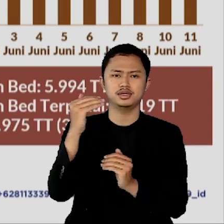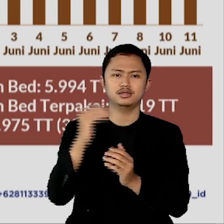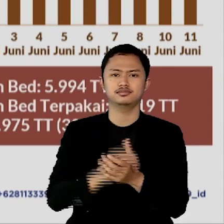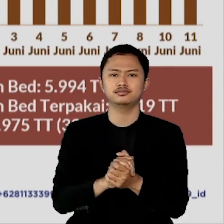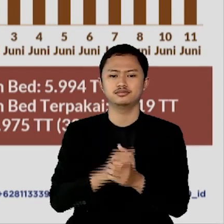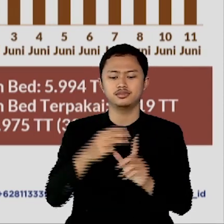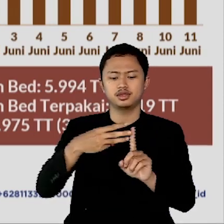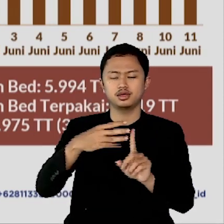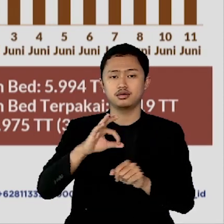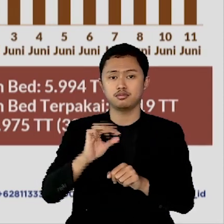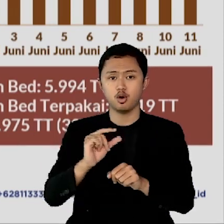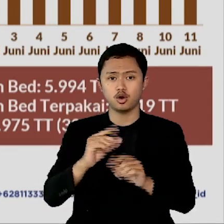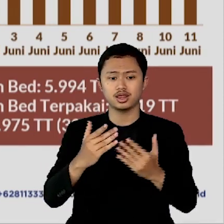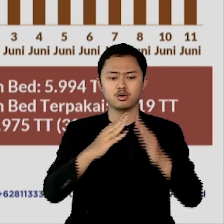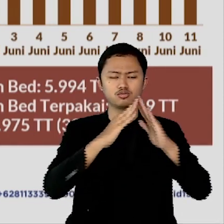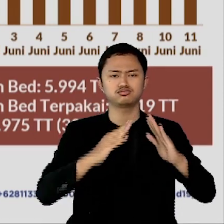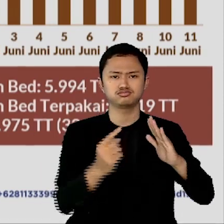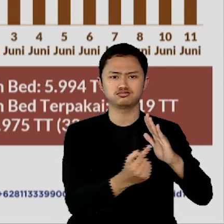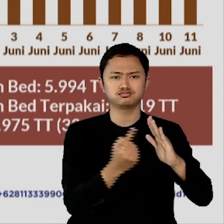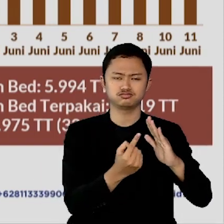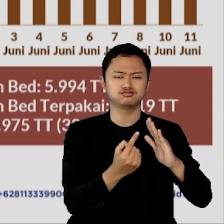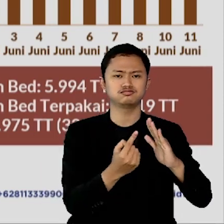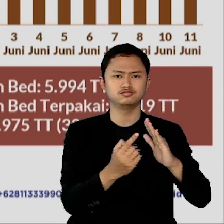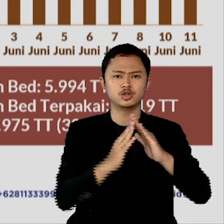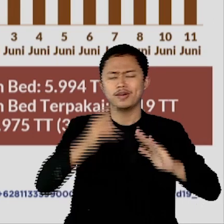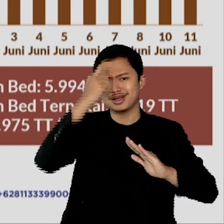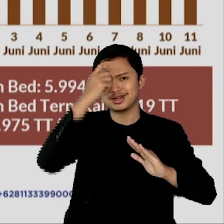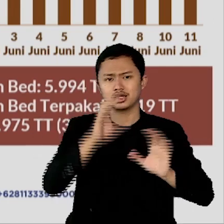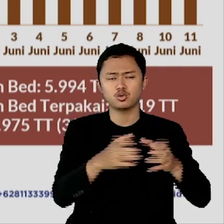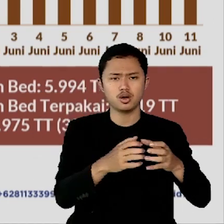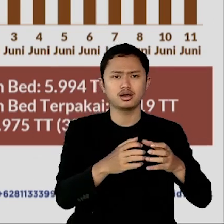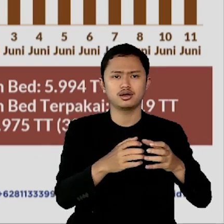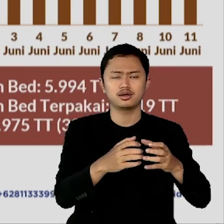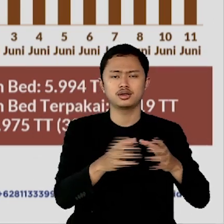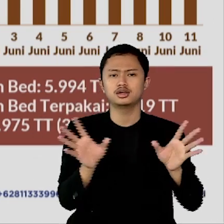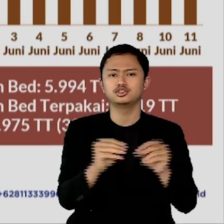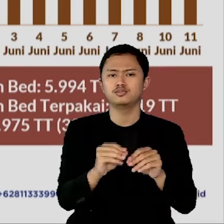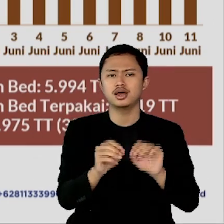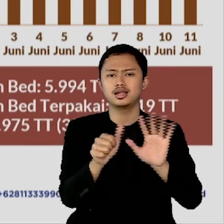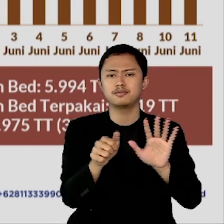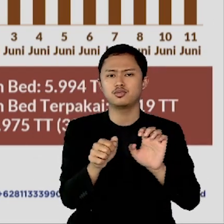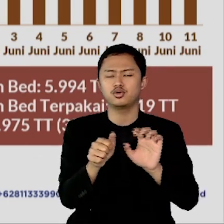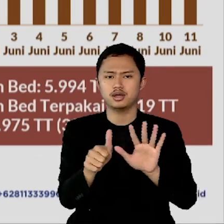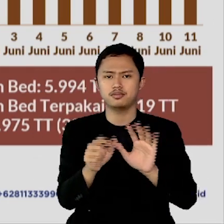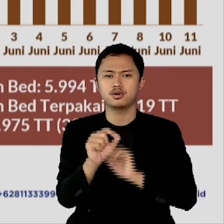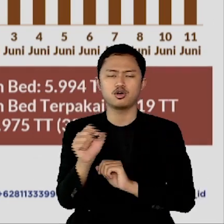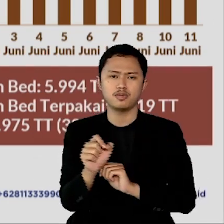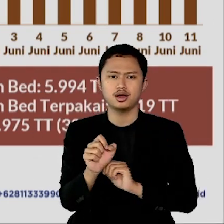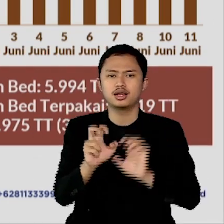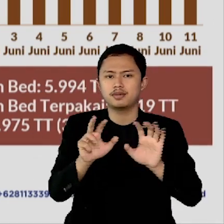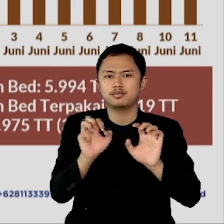sedangkan bor ruang isolasi di rumah sakit rujukan di provinsi ini mencapai angka 66